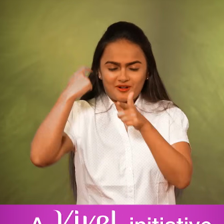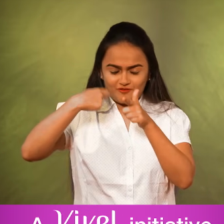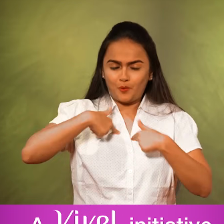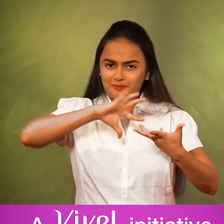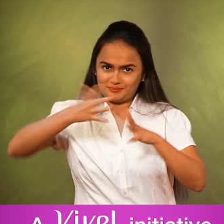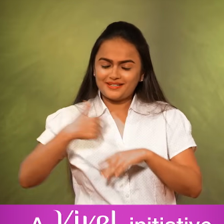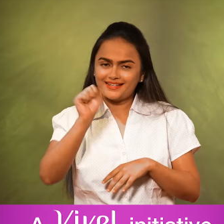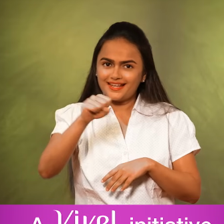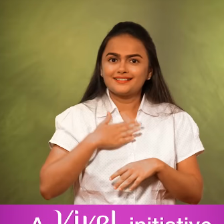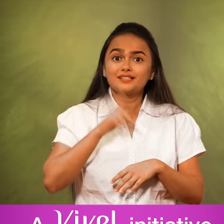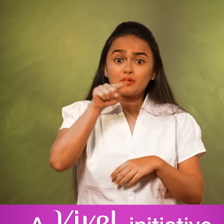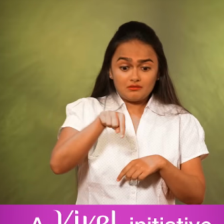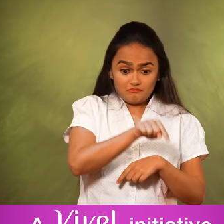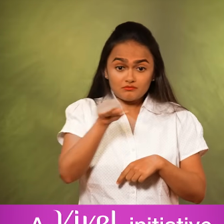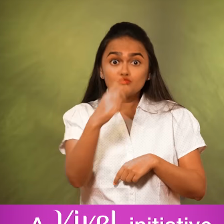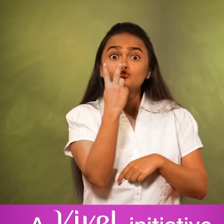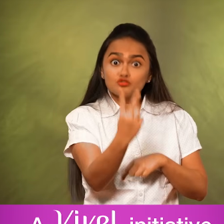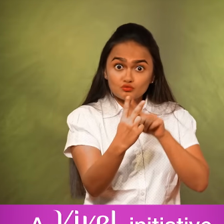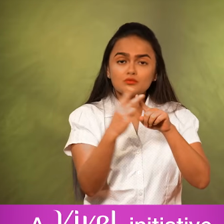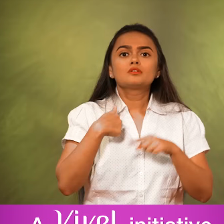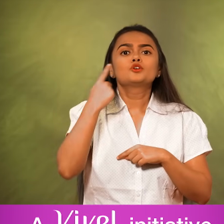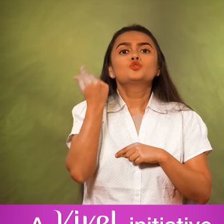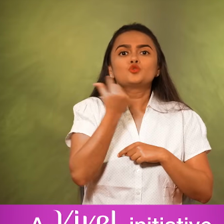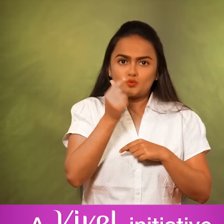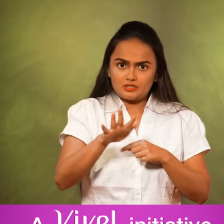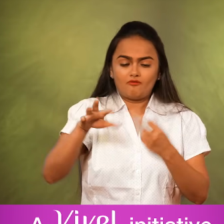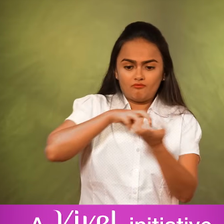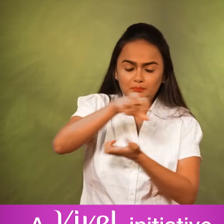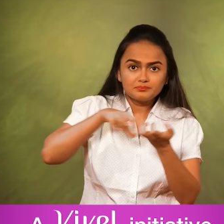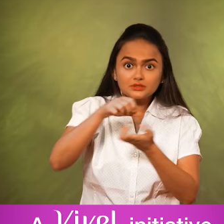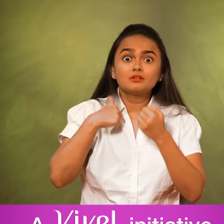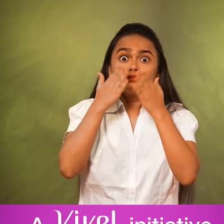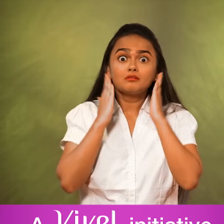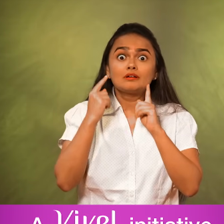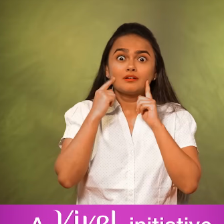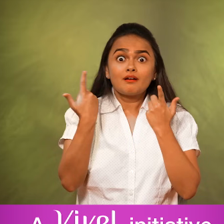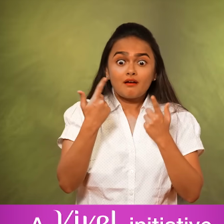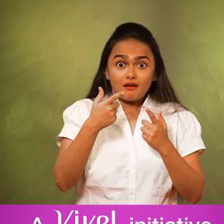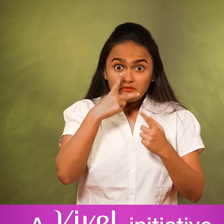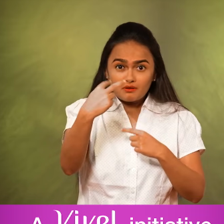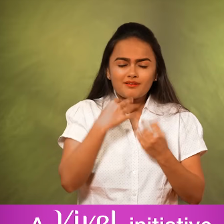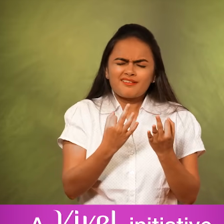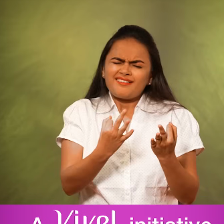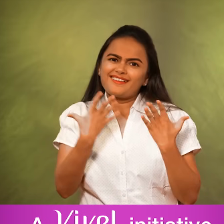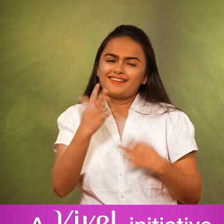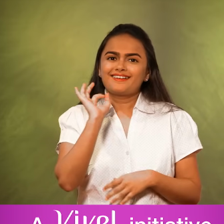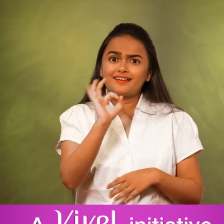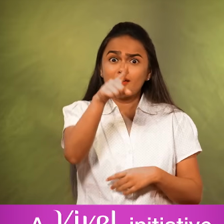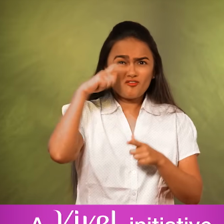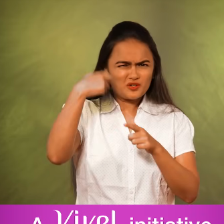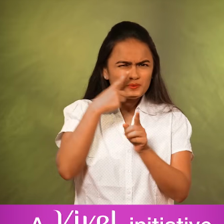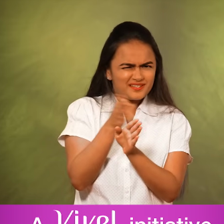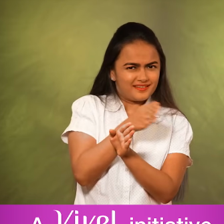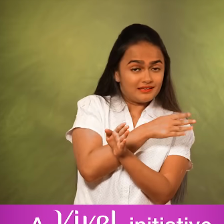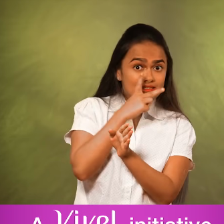इसके लिए मुझे एक अलग वीडियो बनाना पड़ेगा, बट या दीज आर द 2 ingredients that I am using as a combination on my skin and the results are वाह। अगर